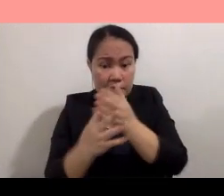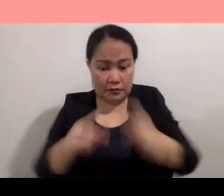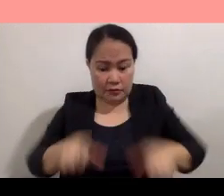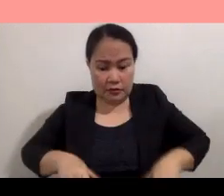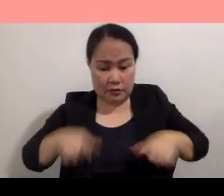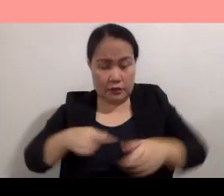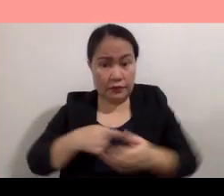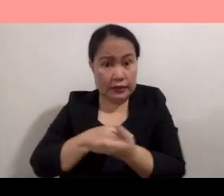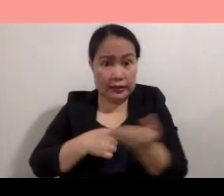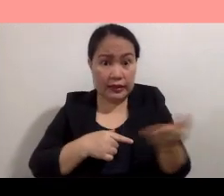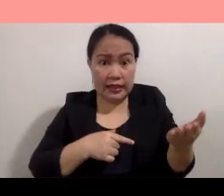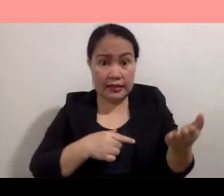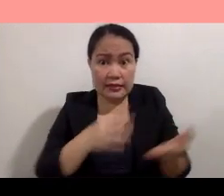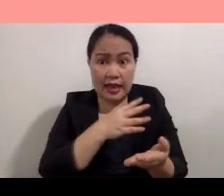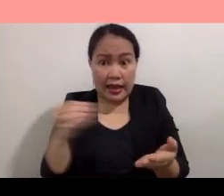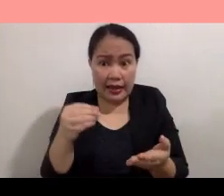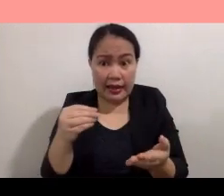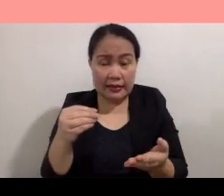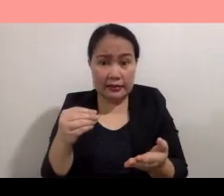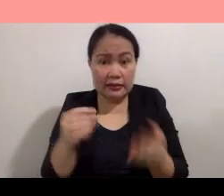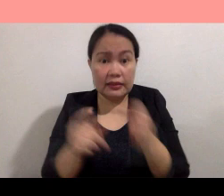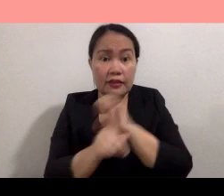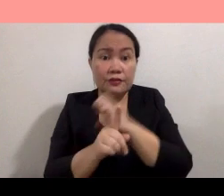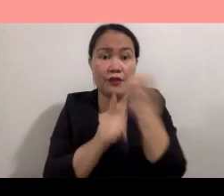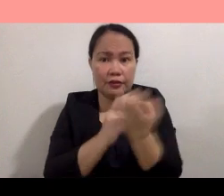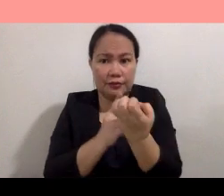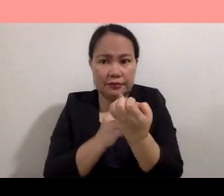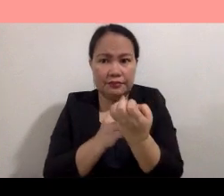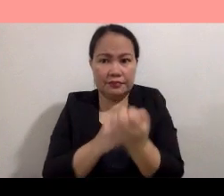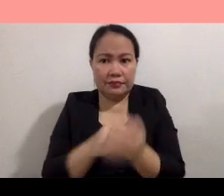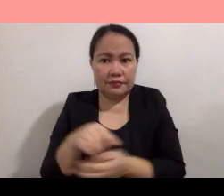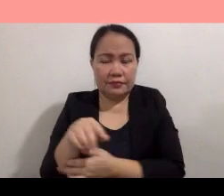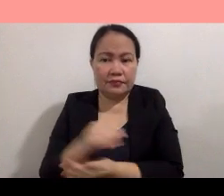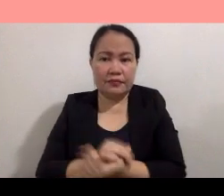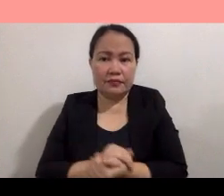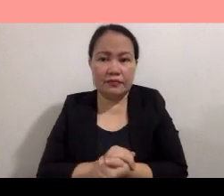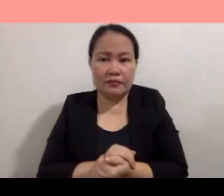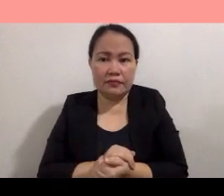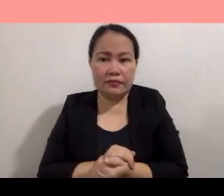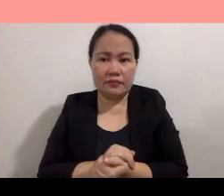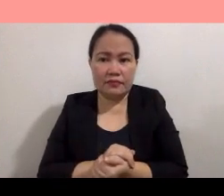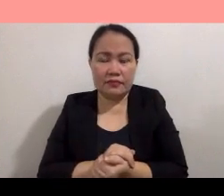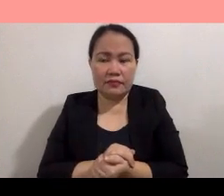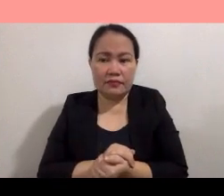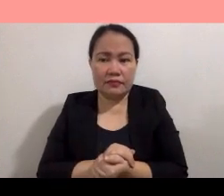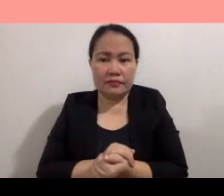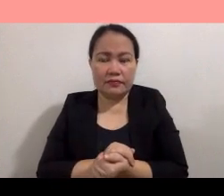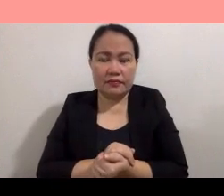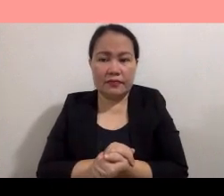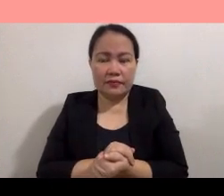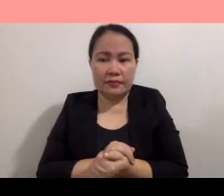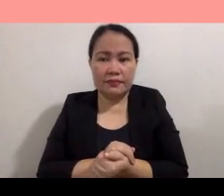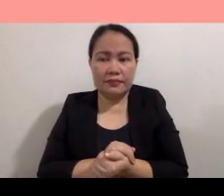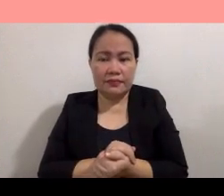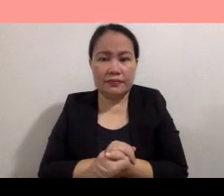Balansing ugnayan sa pagitan ng mga bagay na may buhay at ng kanilang